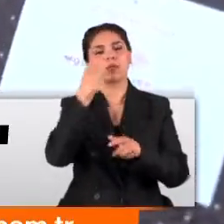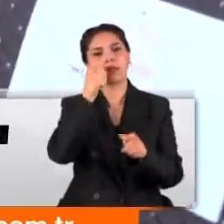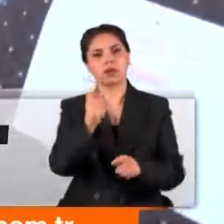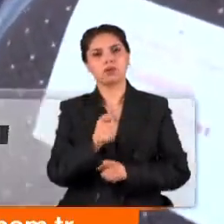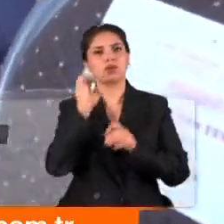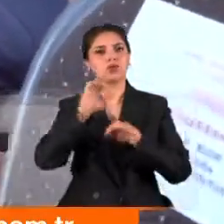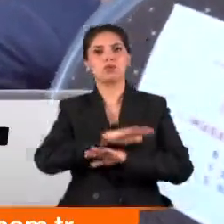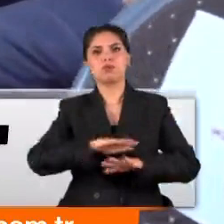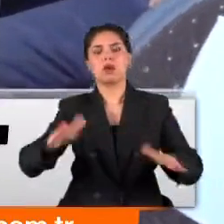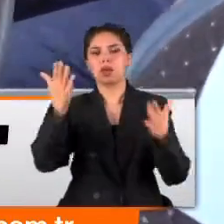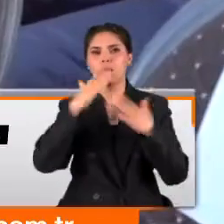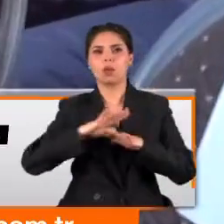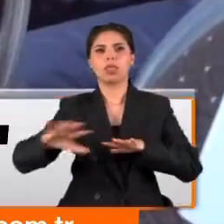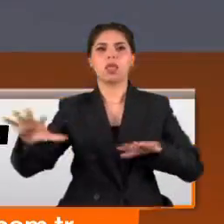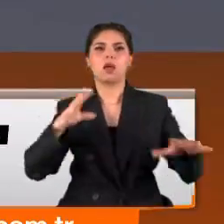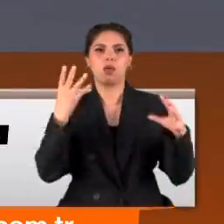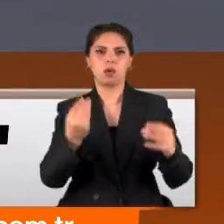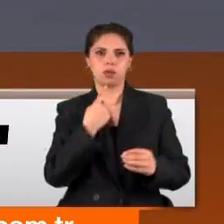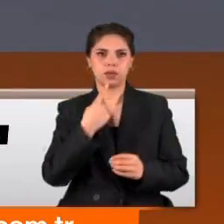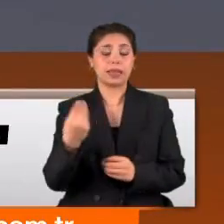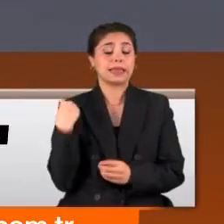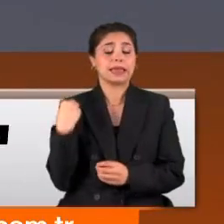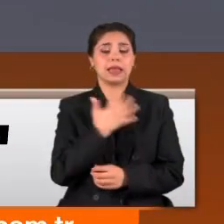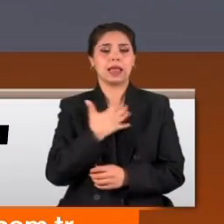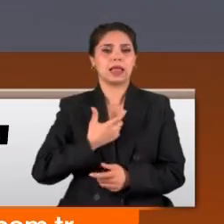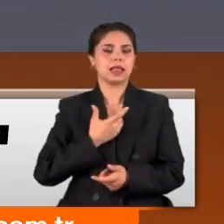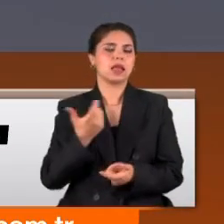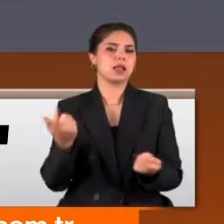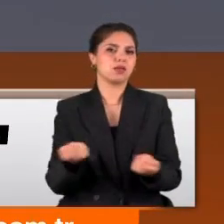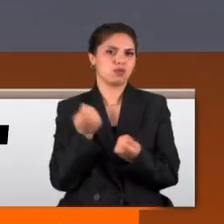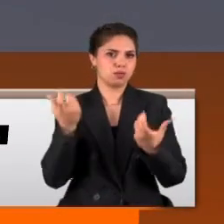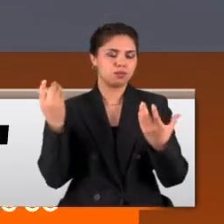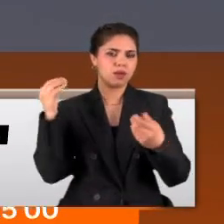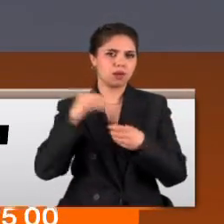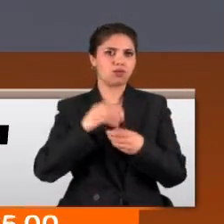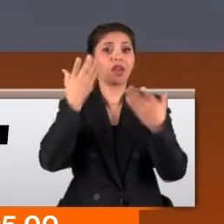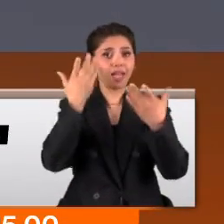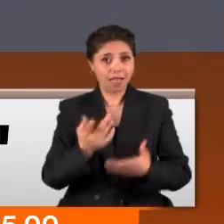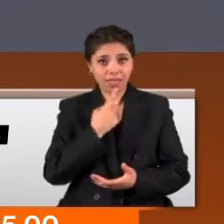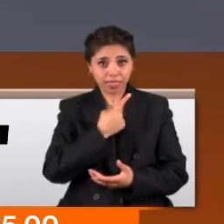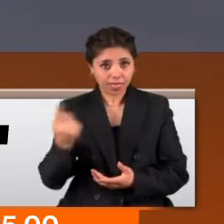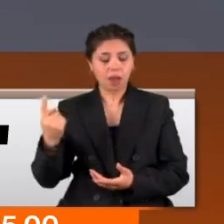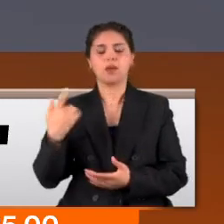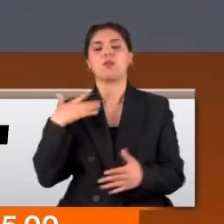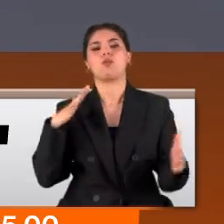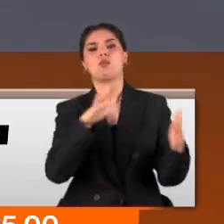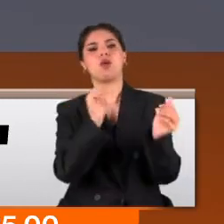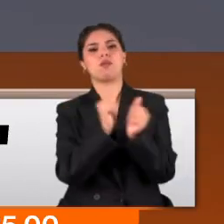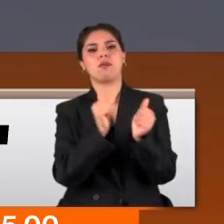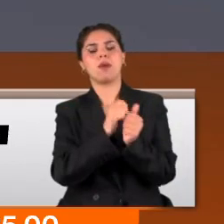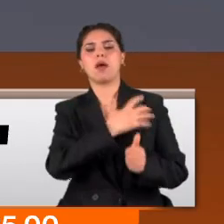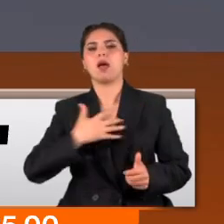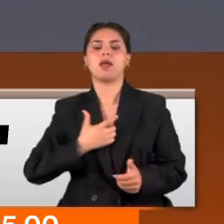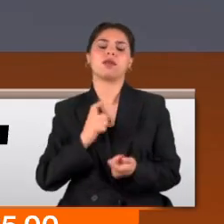masa kalmadı, dağıldı iyice dedi. Yeni anayasa çalışmaları içinse evet derlerse biz de muhalefetle niçin